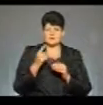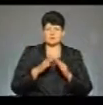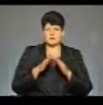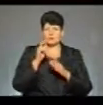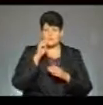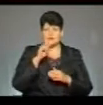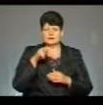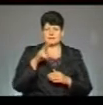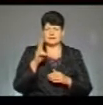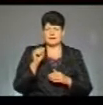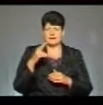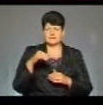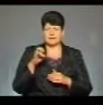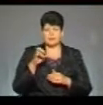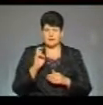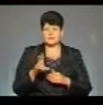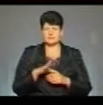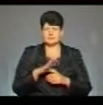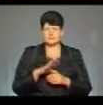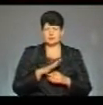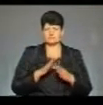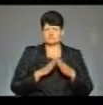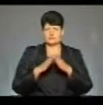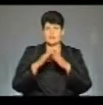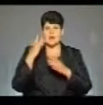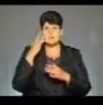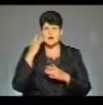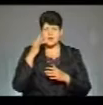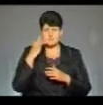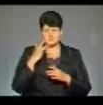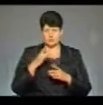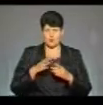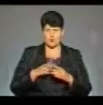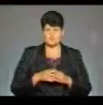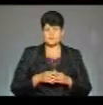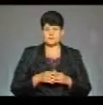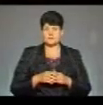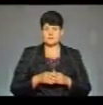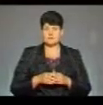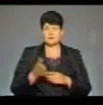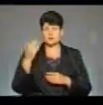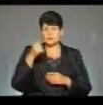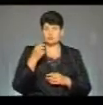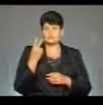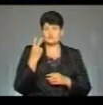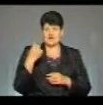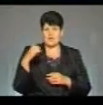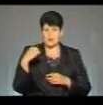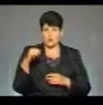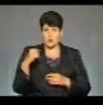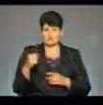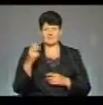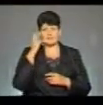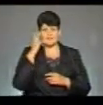який здійснив політ на американському кораблі «Коламбія». Минулого року прапор встановив 2 рекорди – в Києві, де його розгорнули на